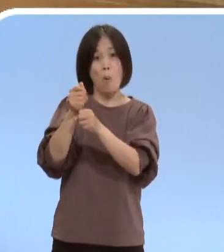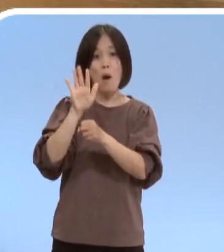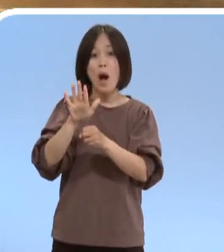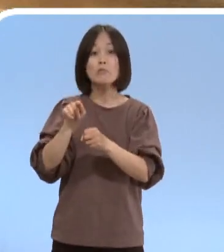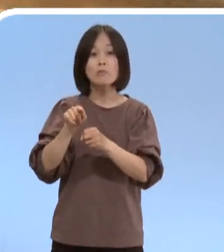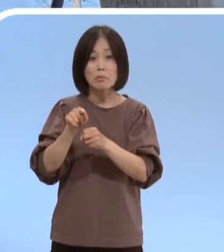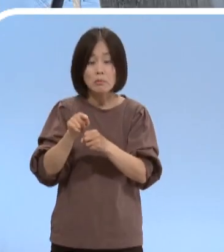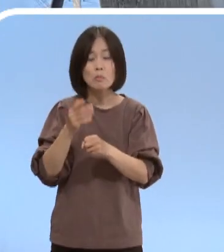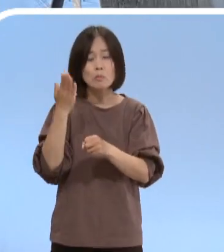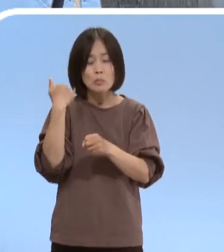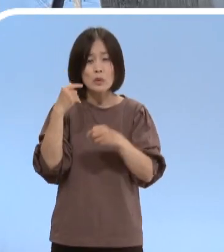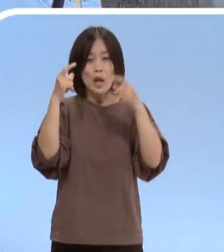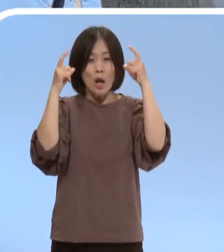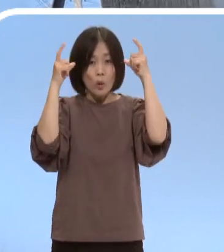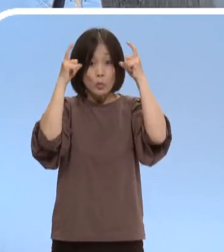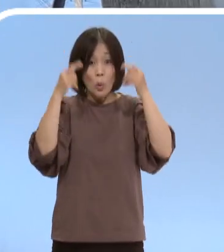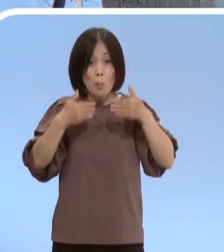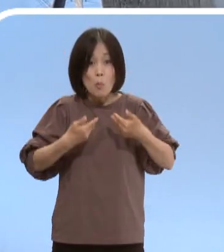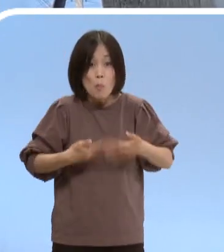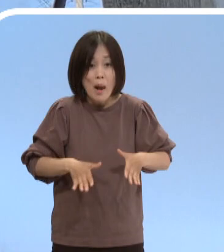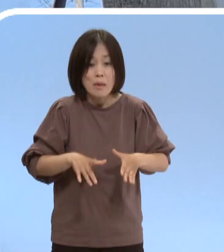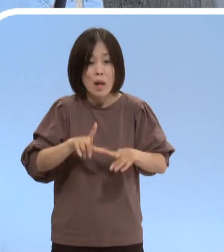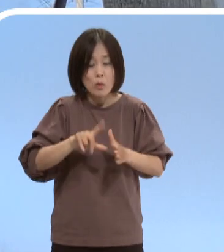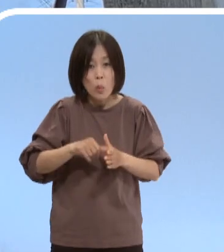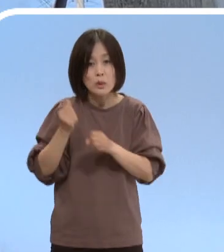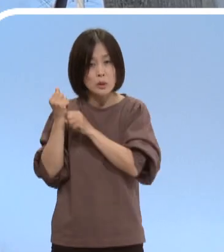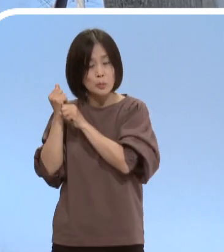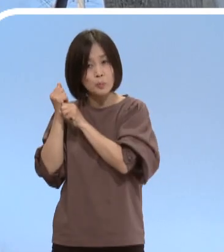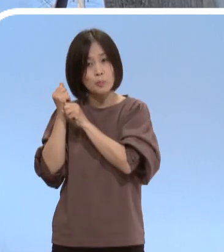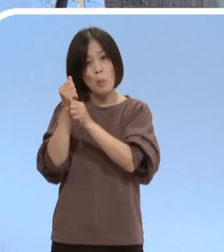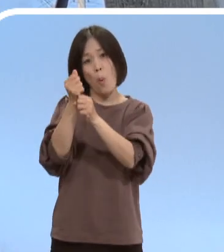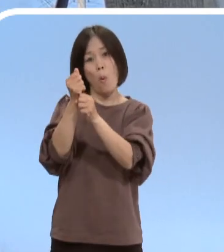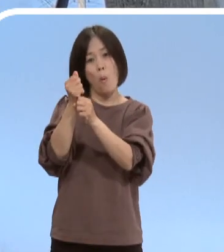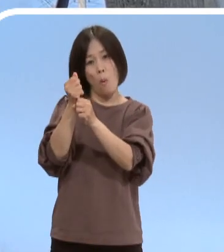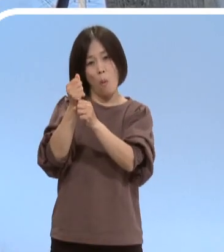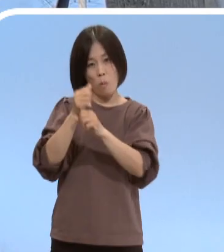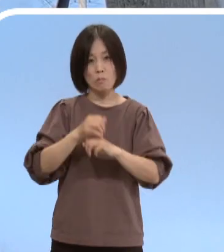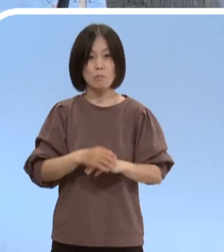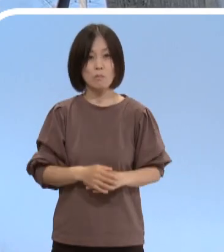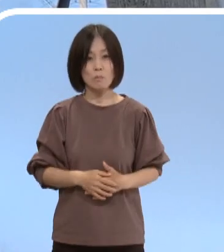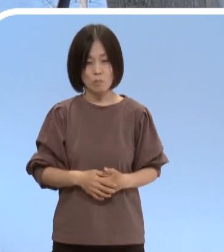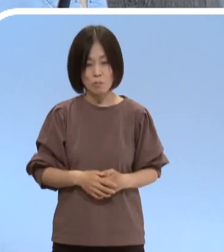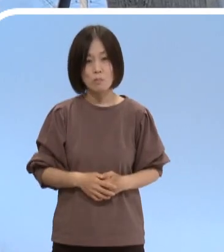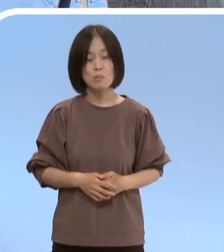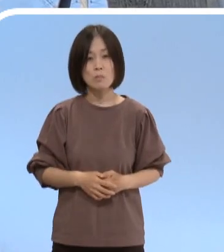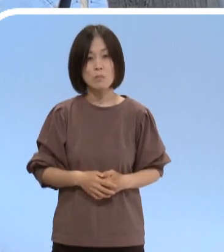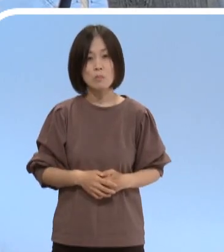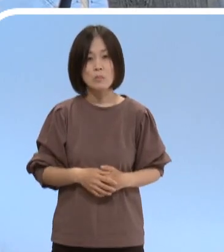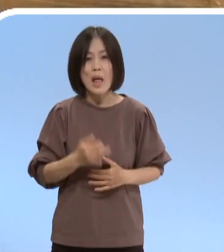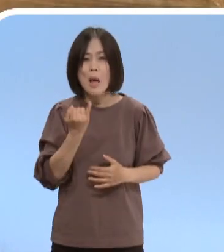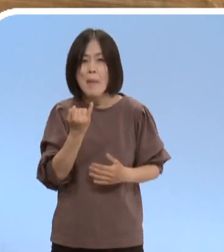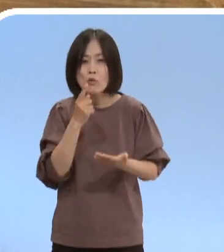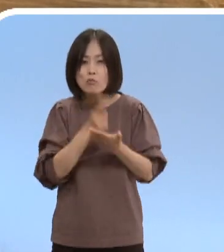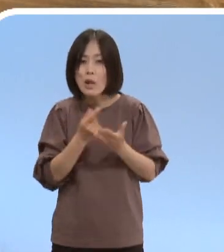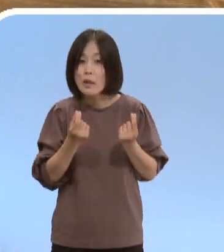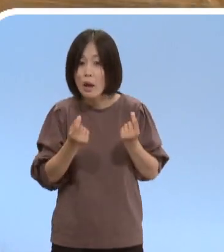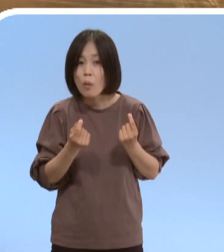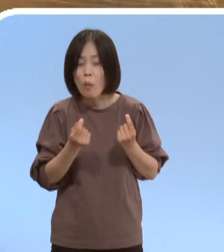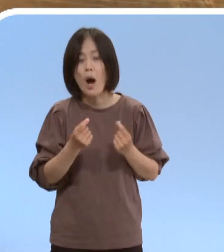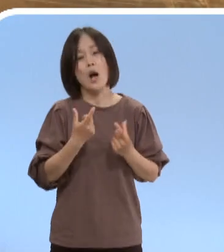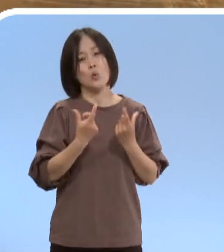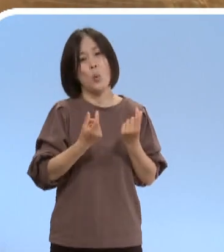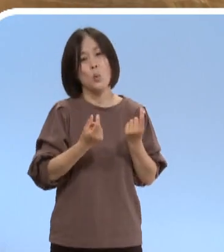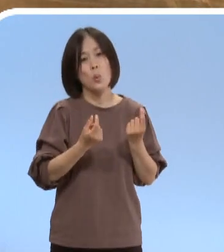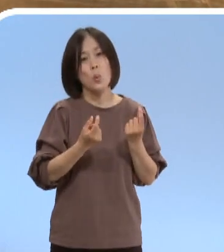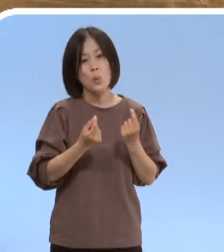い、 で昔は子牛が生まれたら、うん、生まれましたよって、そこの鐘をこの地区の人らが叩きに行きおった。 メスの牛だけや